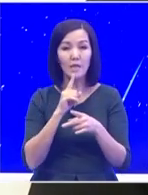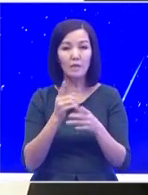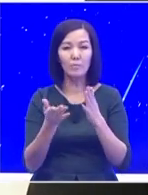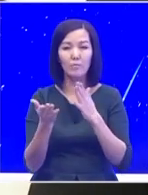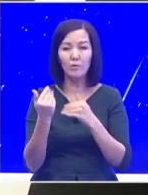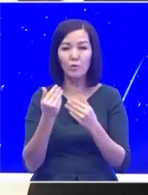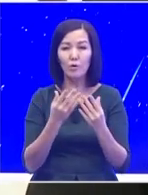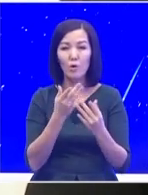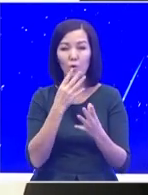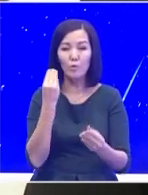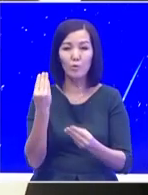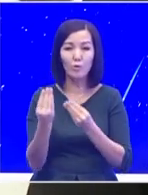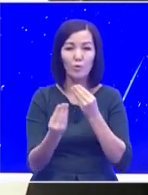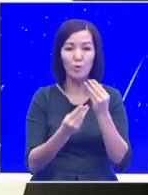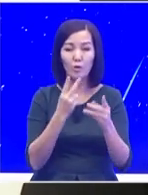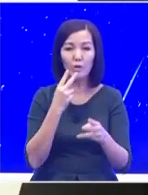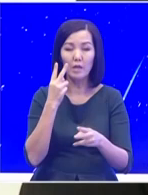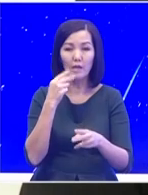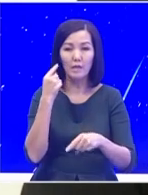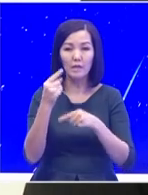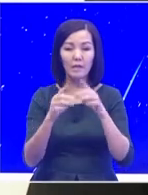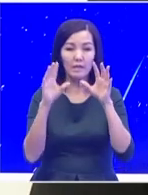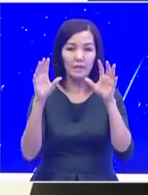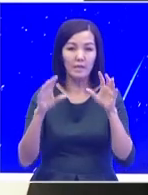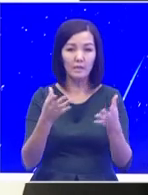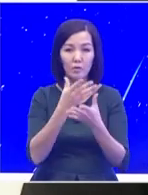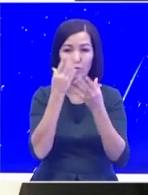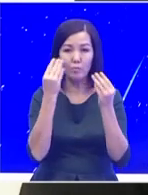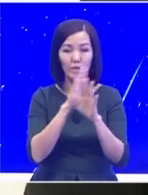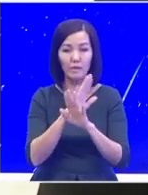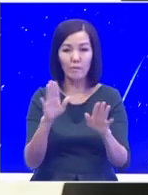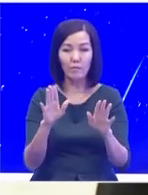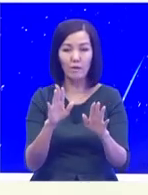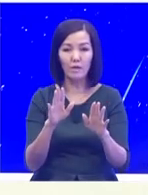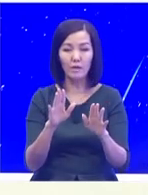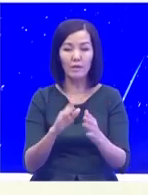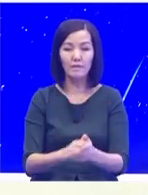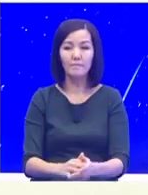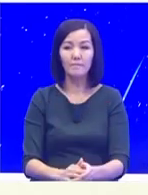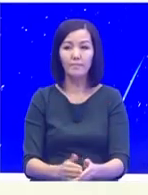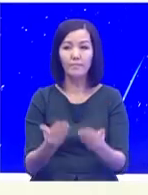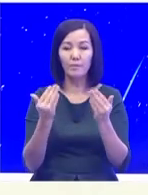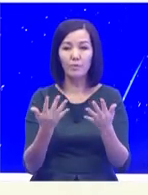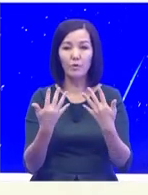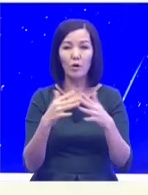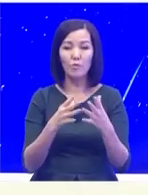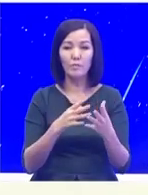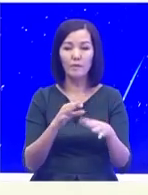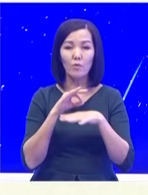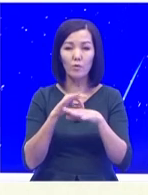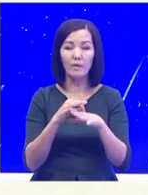бұрынғы дәстүрі ешқашан тастап тұрғанда өлмейді, жоғалмайды. Бүгінгі ауылымызда болып